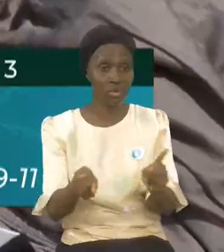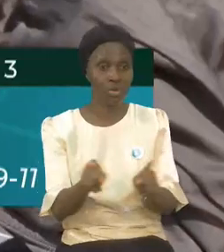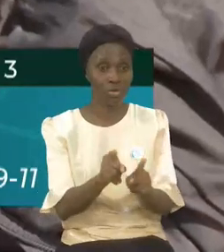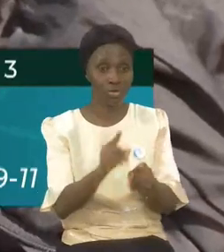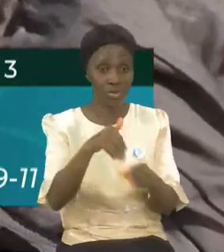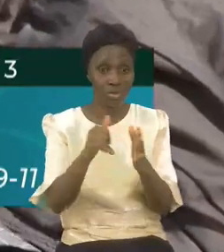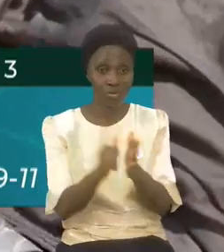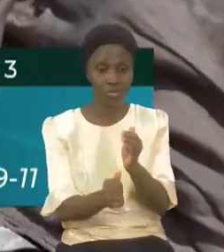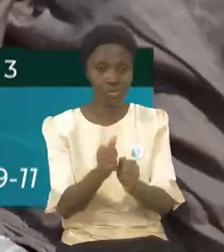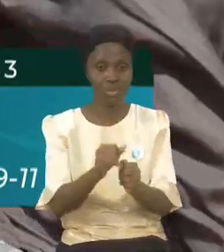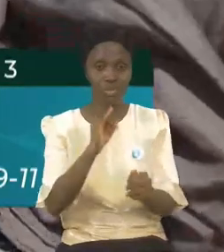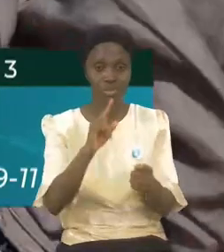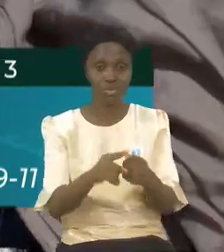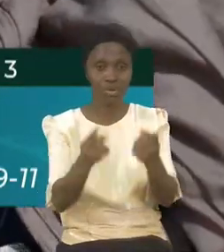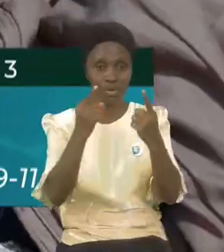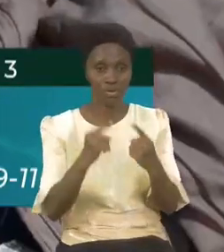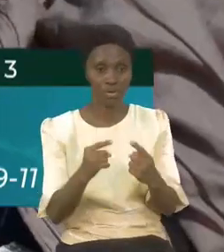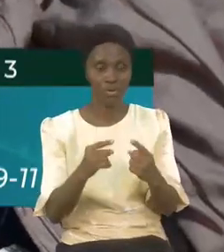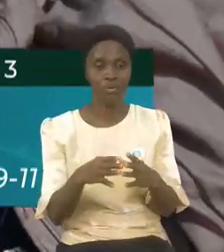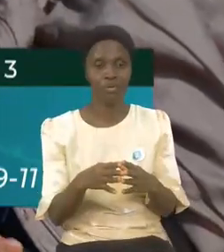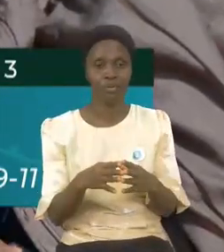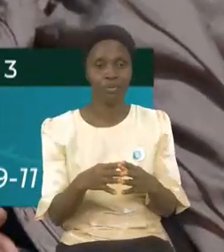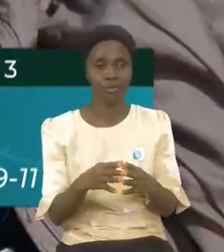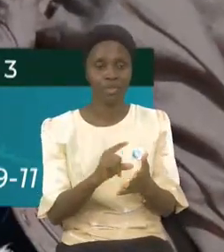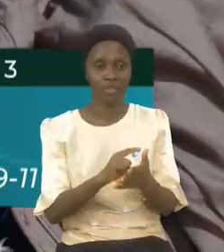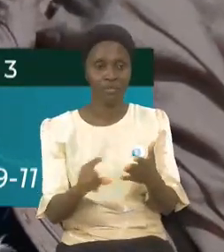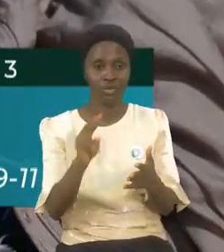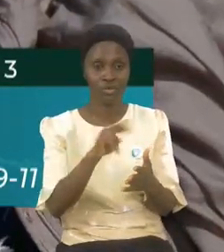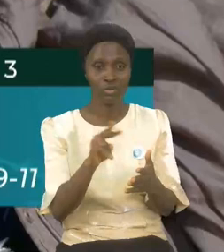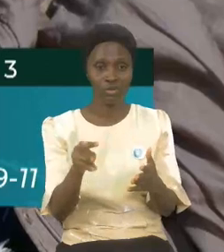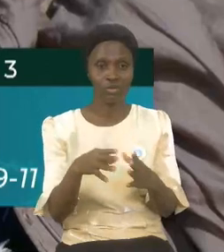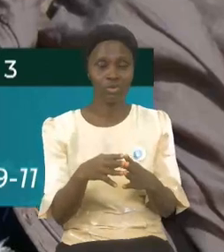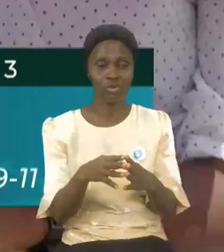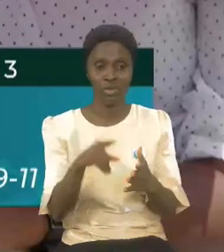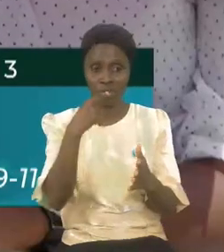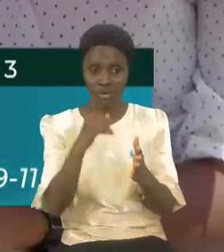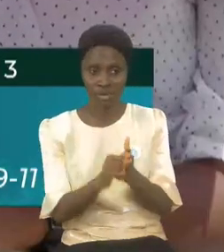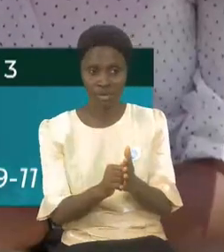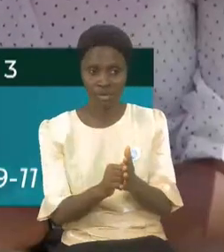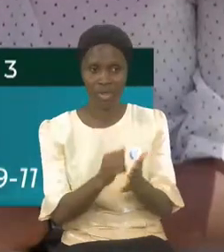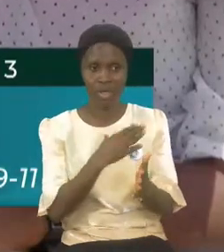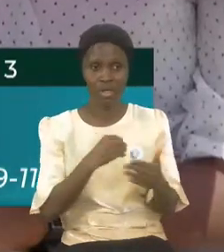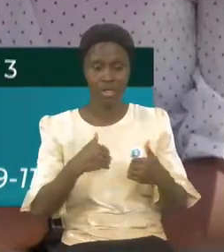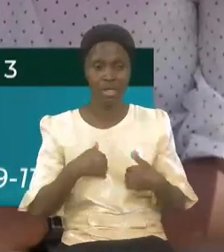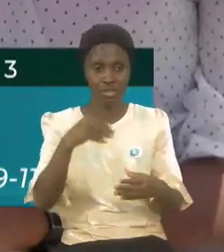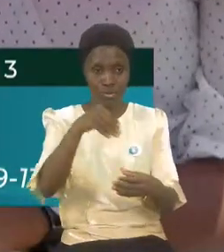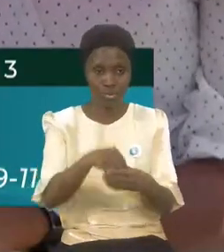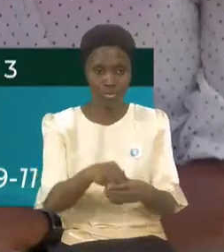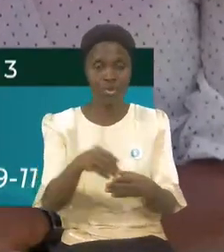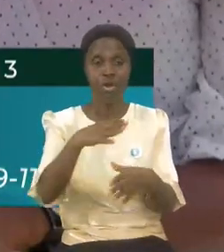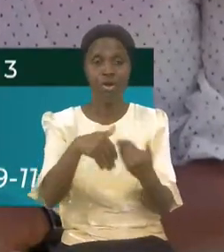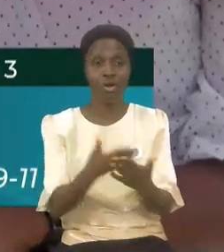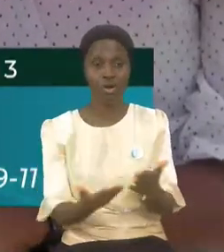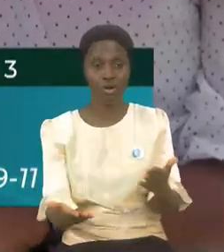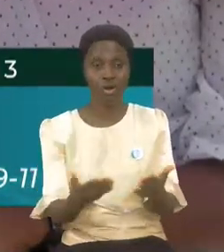nommer, non seulement dans le siècle présent, mais encore dans le siècle à venir. 22. Il